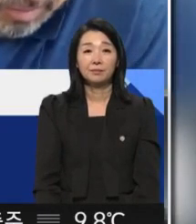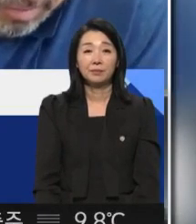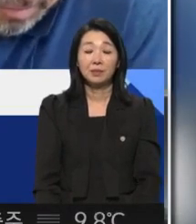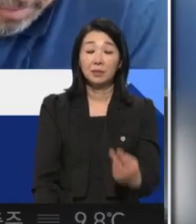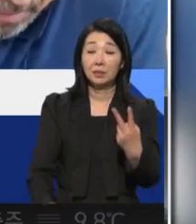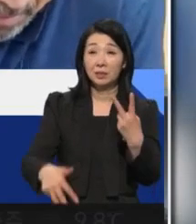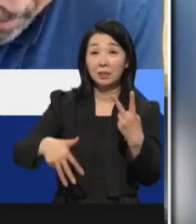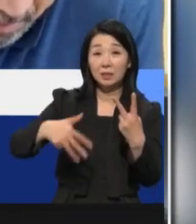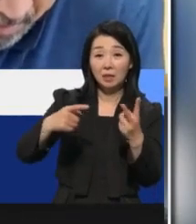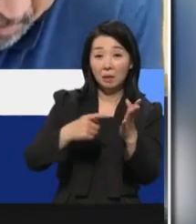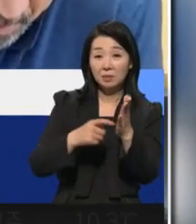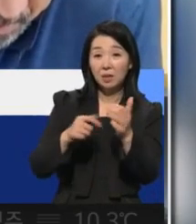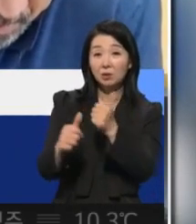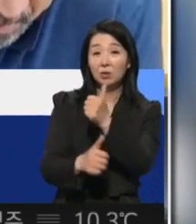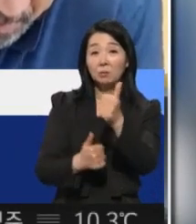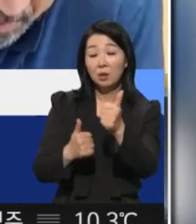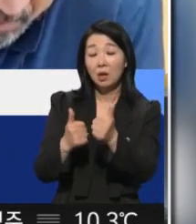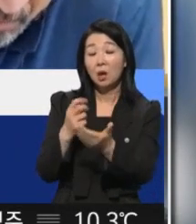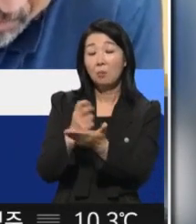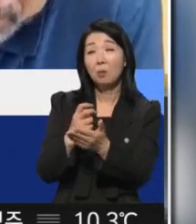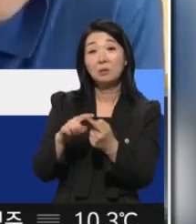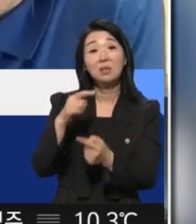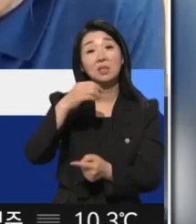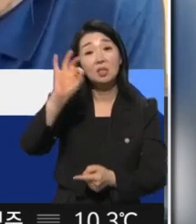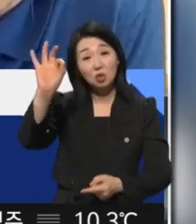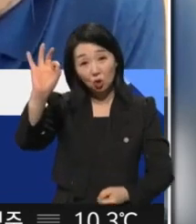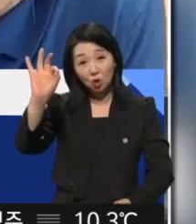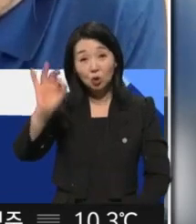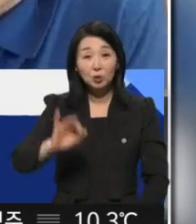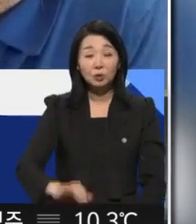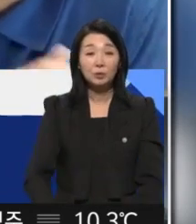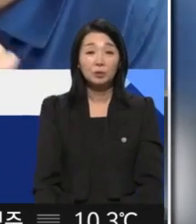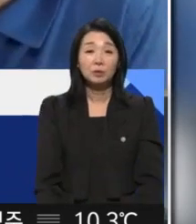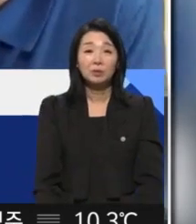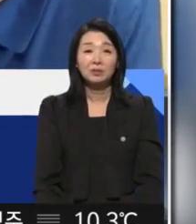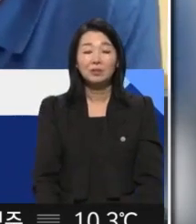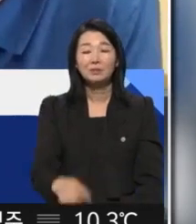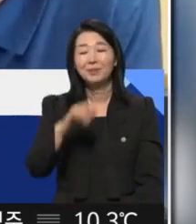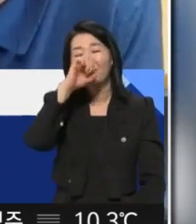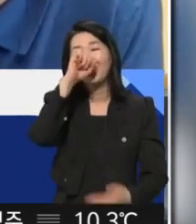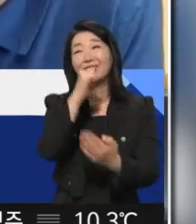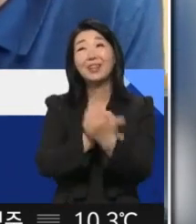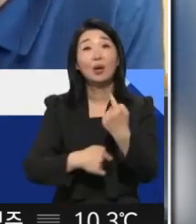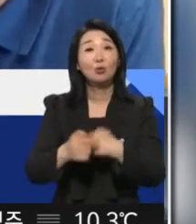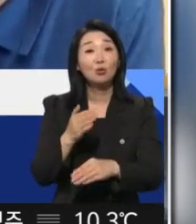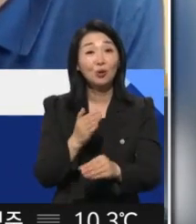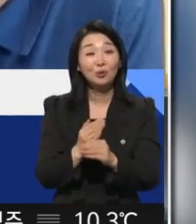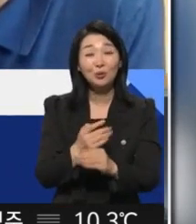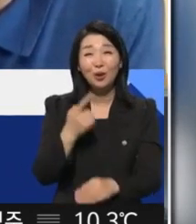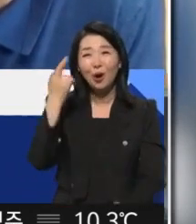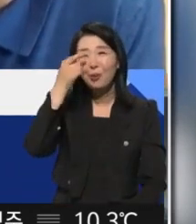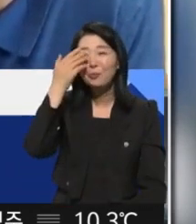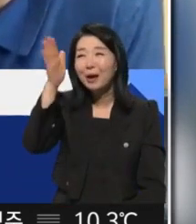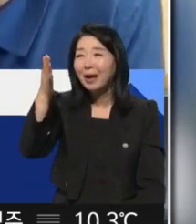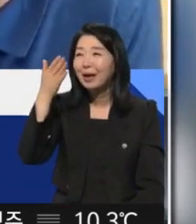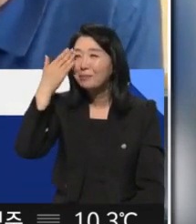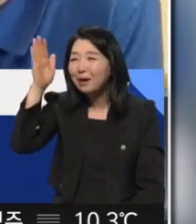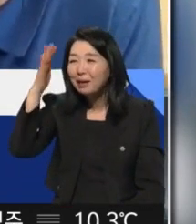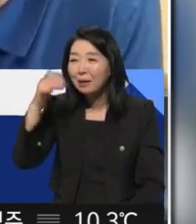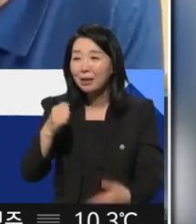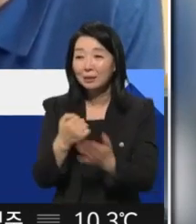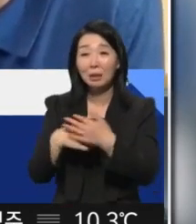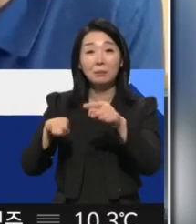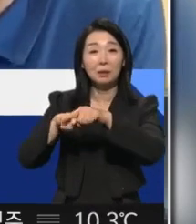이렇게 그 법원에 의해서 인정이 돼서 그 정상화됐으니까 얼굴도 모르는 분도 있고 식사를 한번 하십시다.